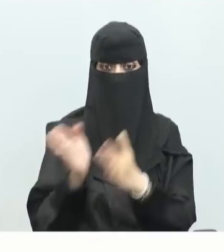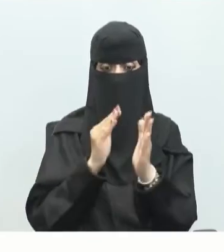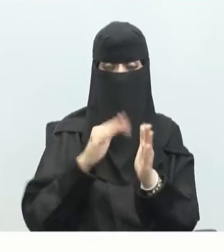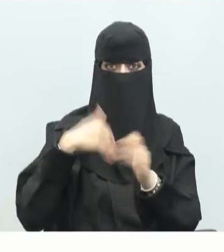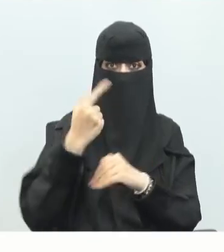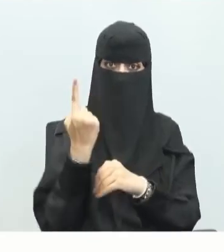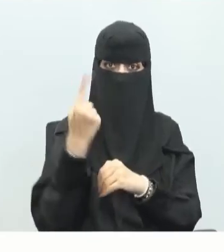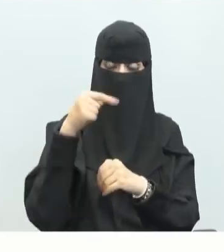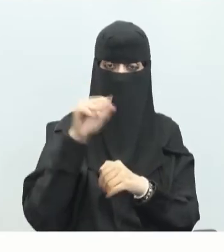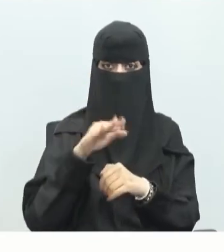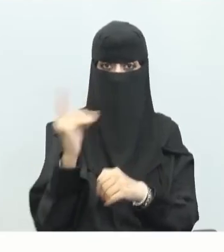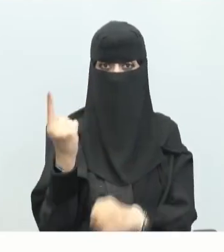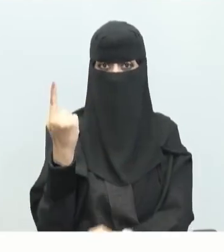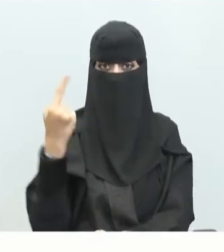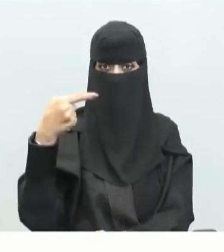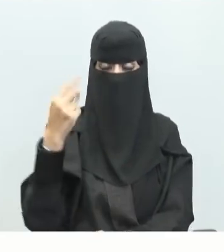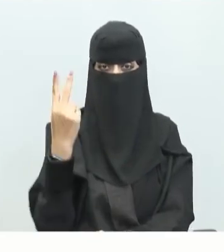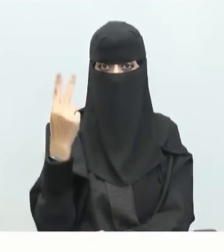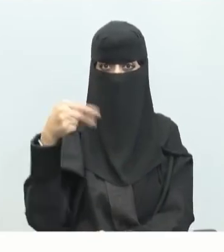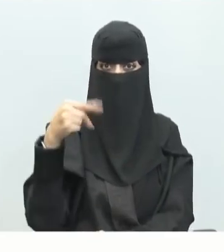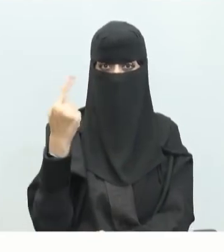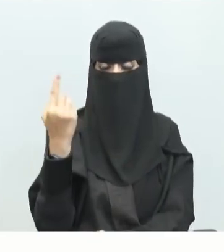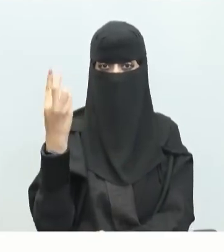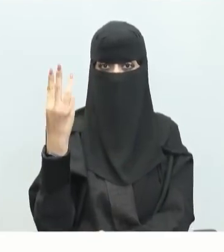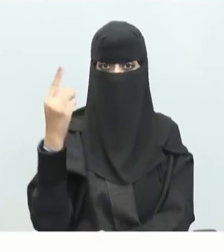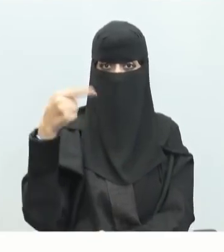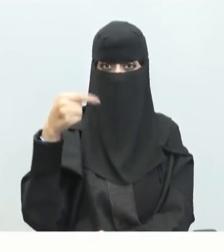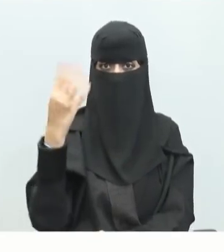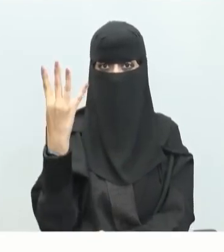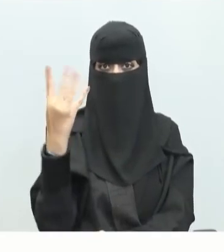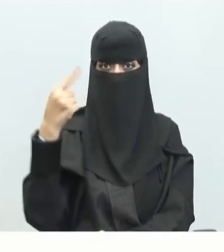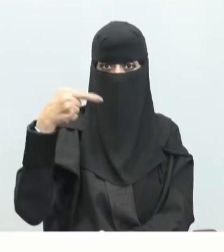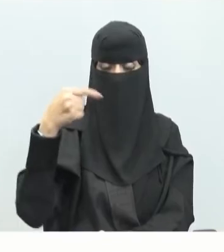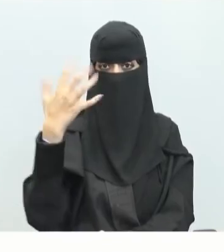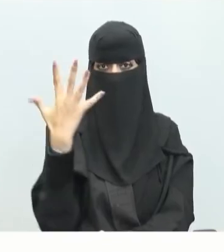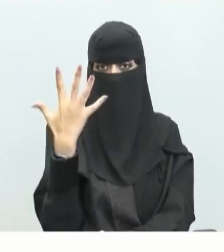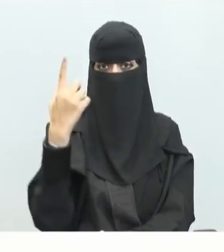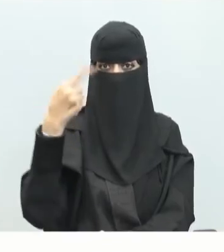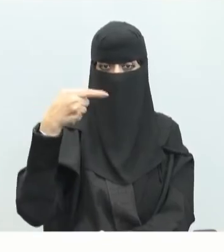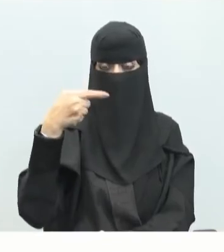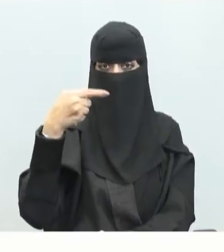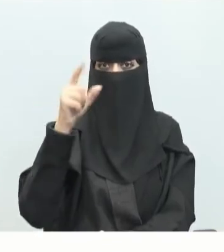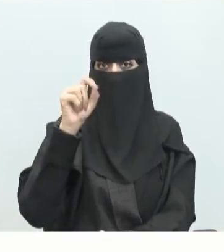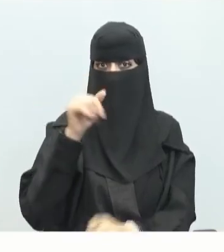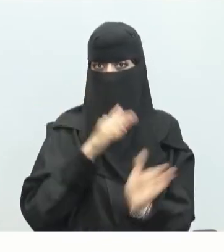العشره 11 12 13 14 15